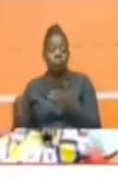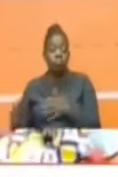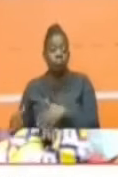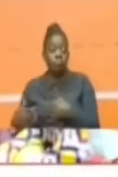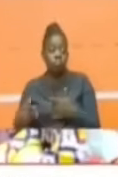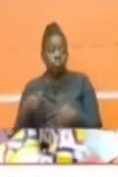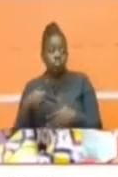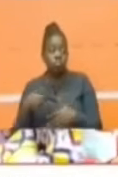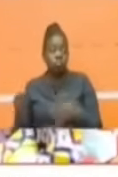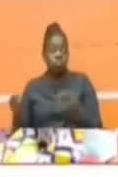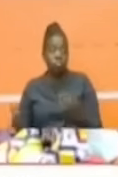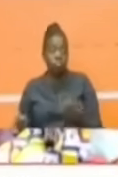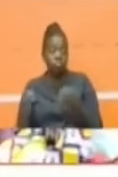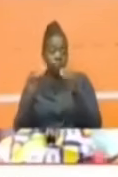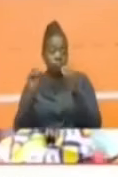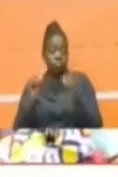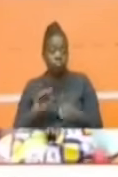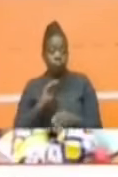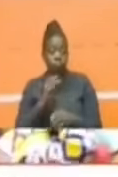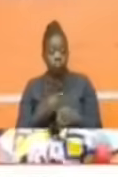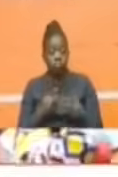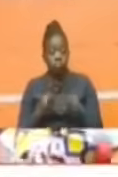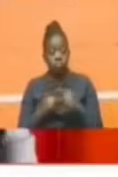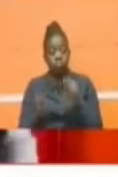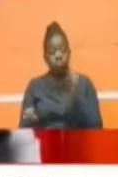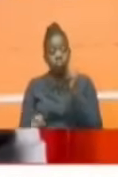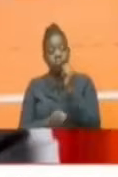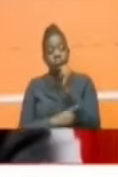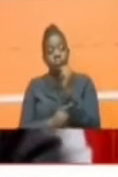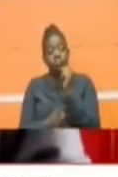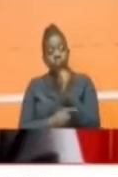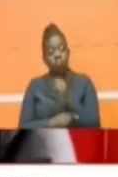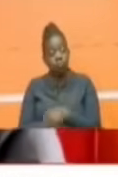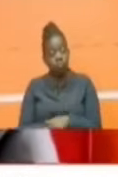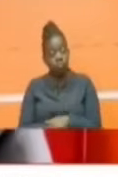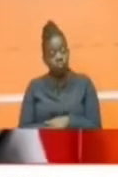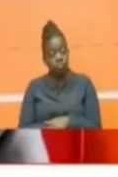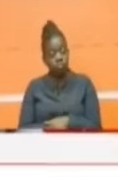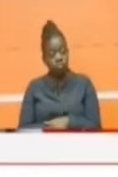n'agenda n'omusomesa omukyala ne bakwata ekigwo.